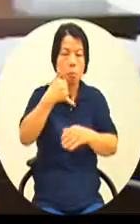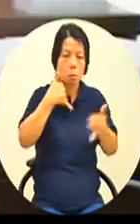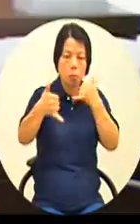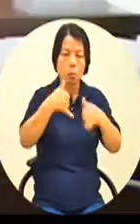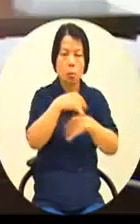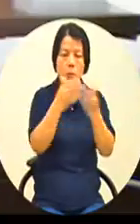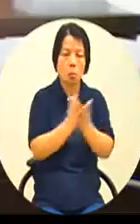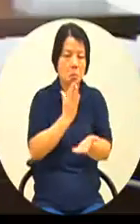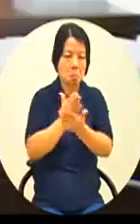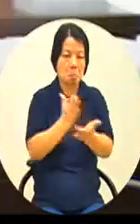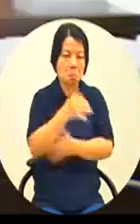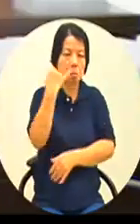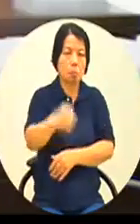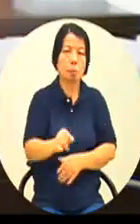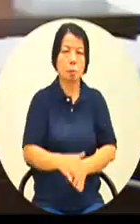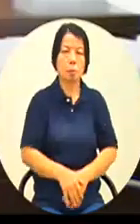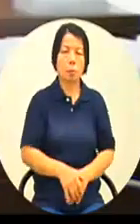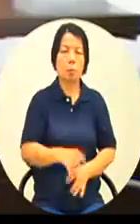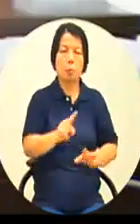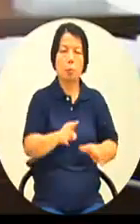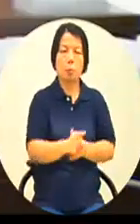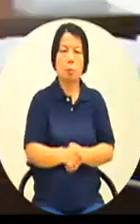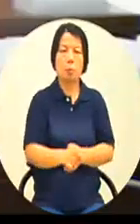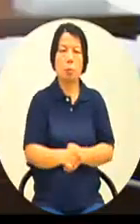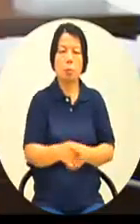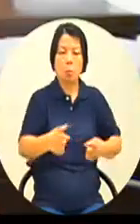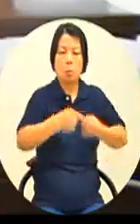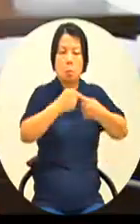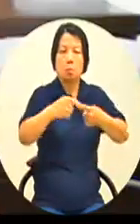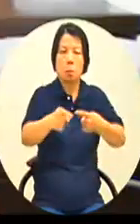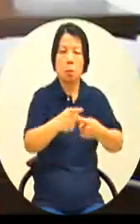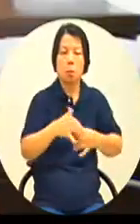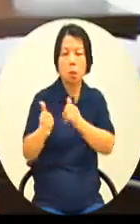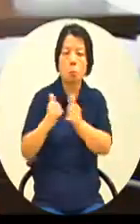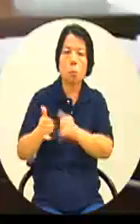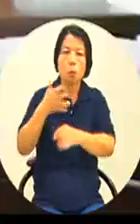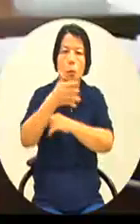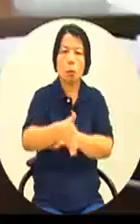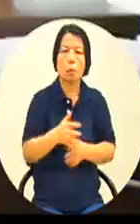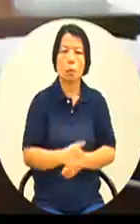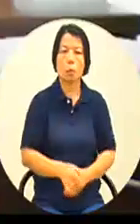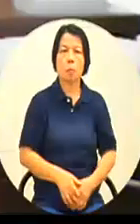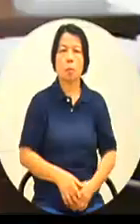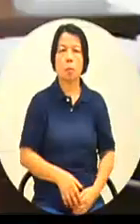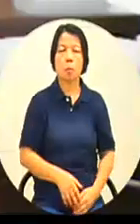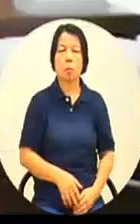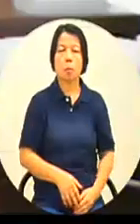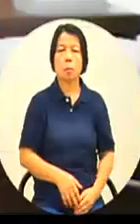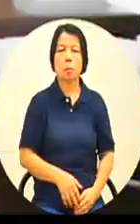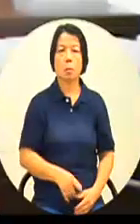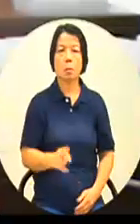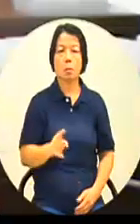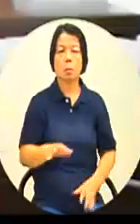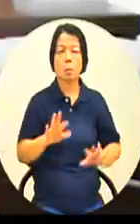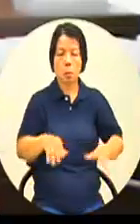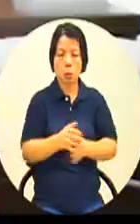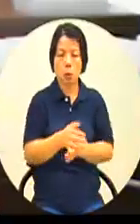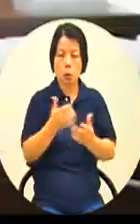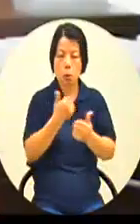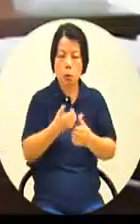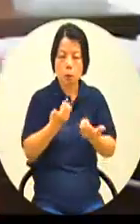判你们前线的人力，当民众在问，因为有分流，坦白讲局长你们分流做得还不错